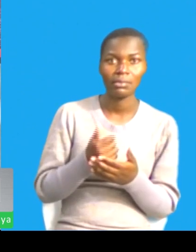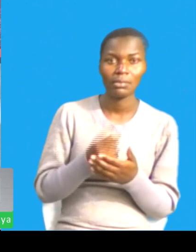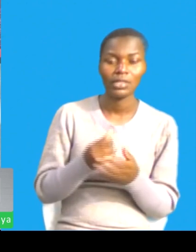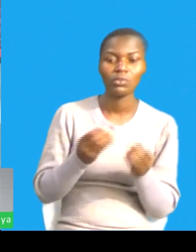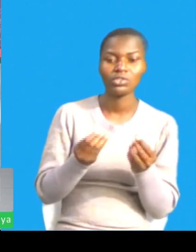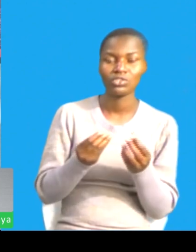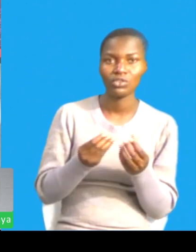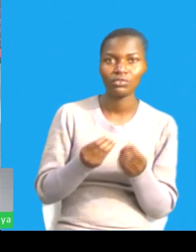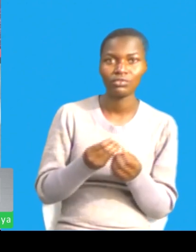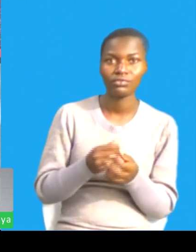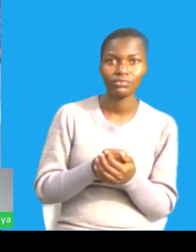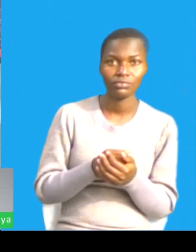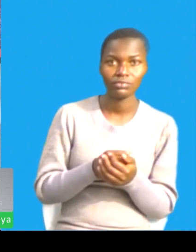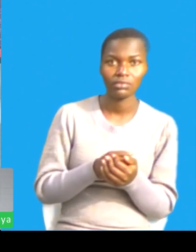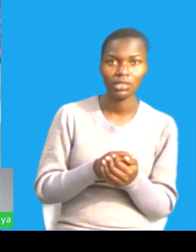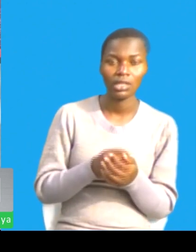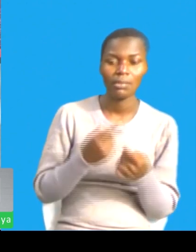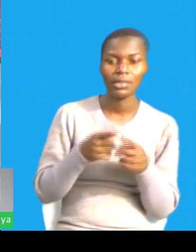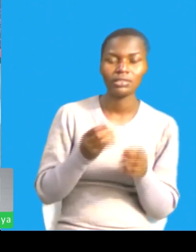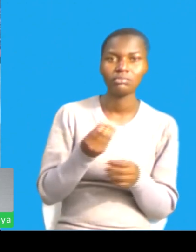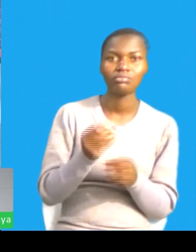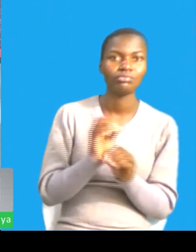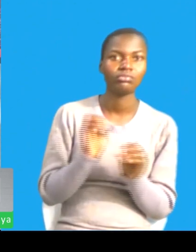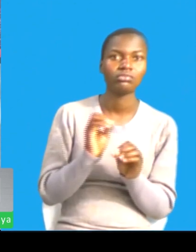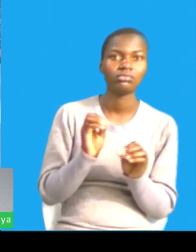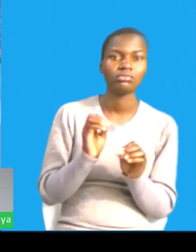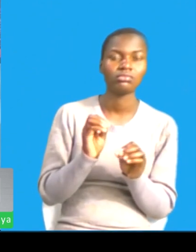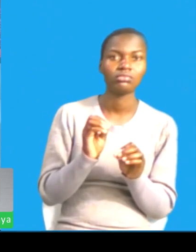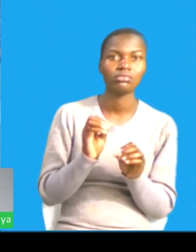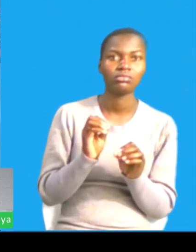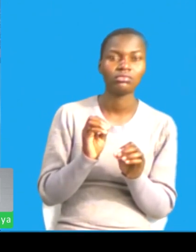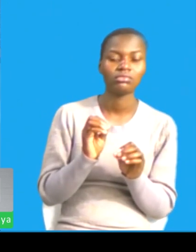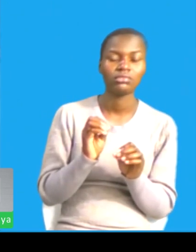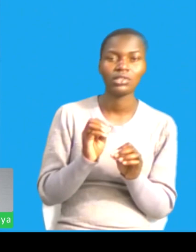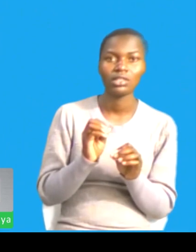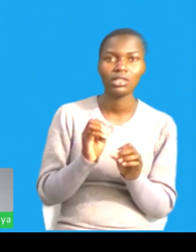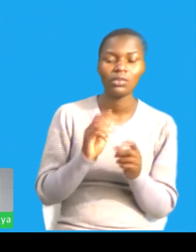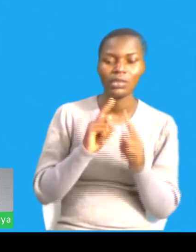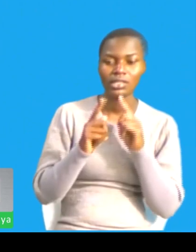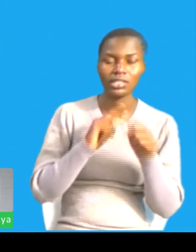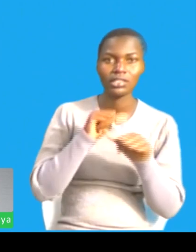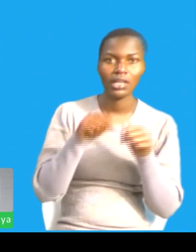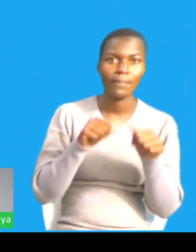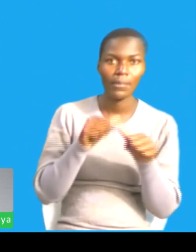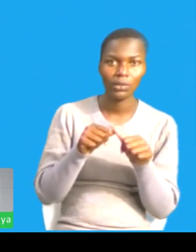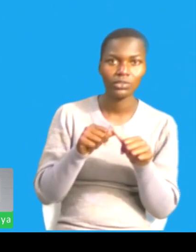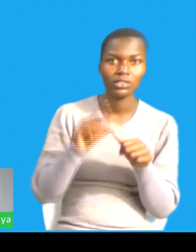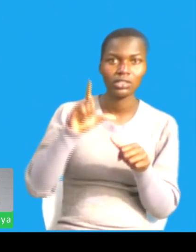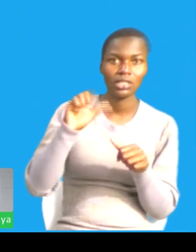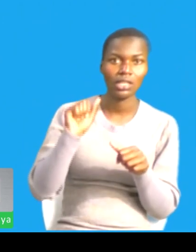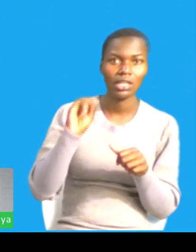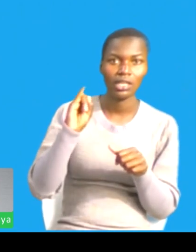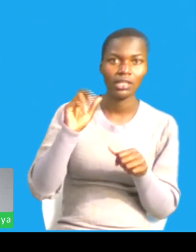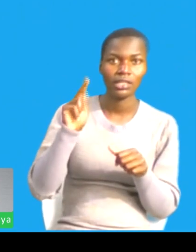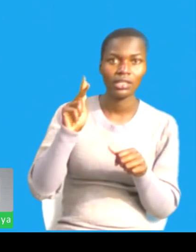wananchi. Sio pesa kila mahali. Saa zingine ni kama vile tulikuwa tunaongea about mbunge mmoja huyu wa Laikipia. Tunasema